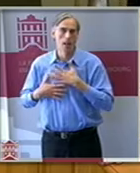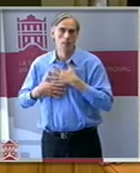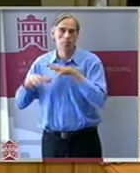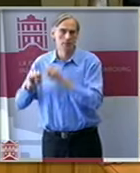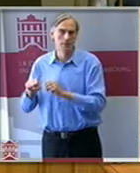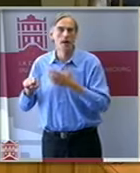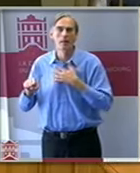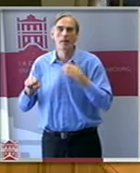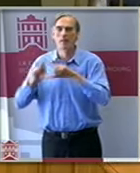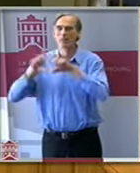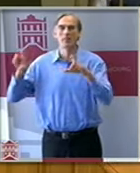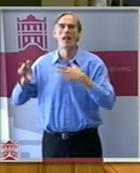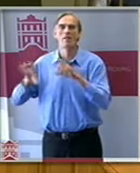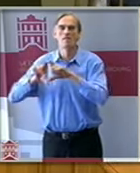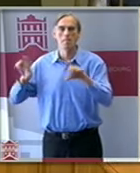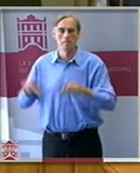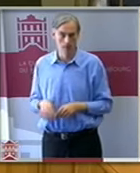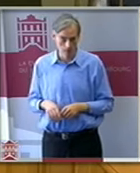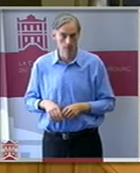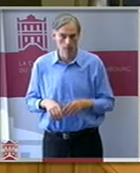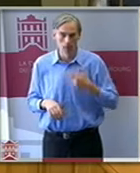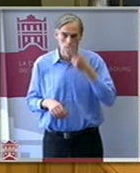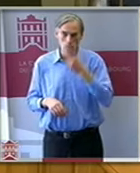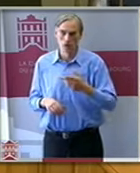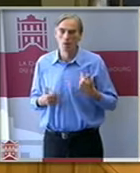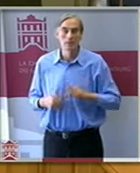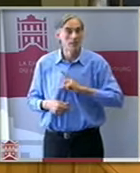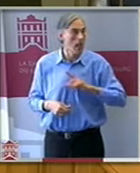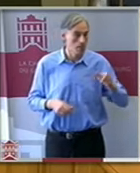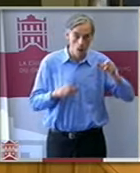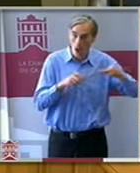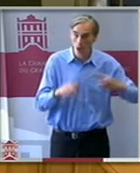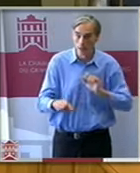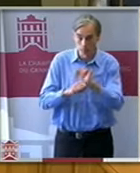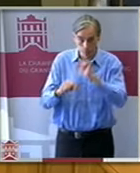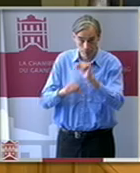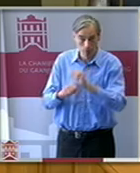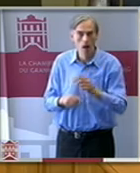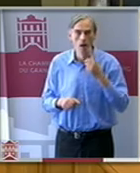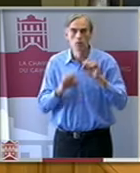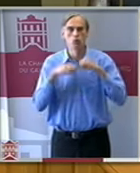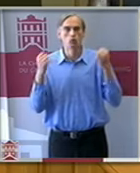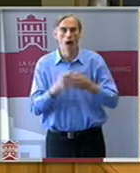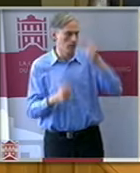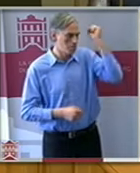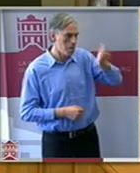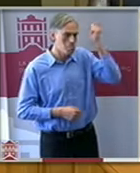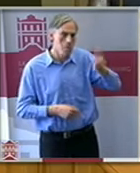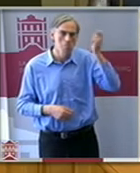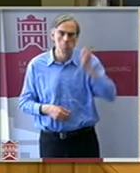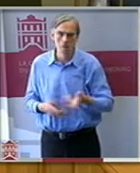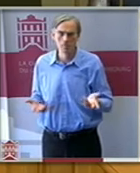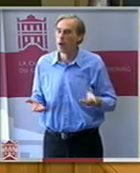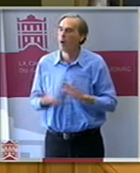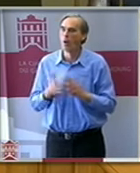legitimerweise wehren, gehen sie vom Staat brutal bekämpft oder auch durch Privatsicherheitsfirmen bekämpft,